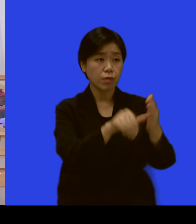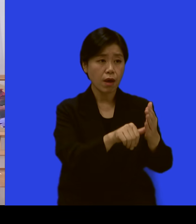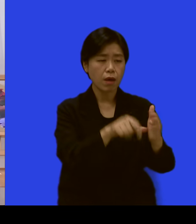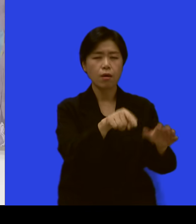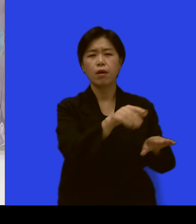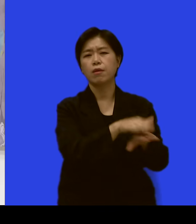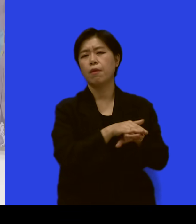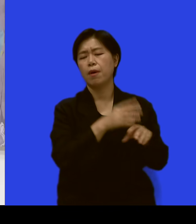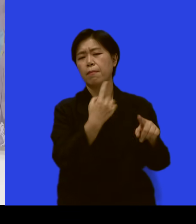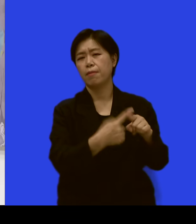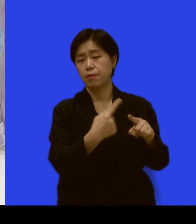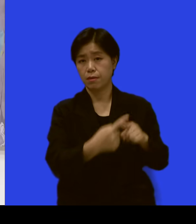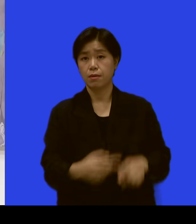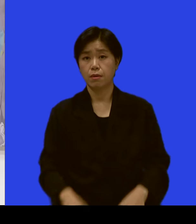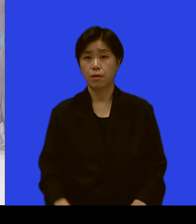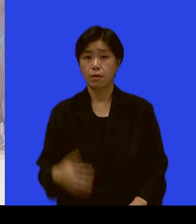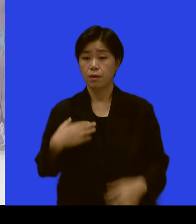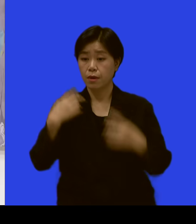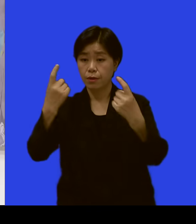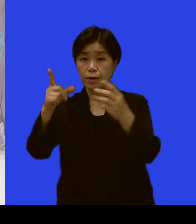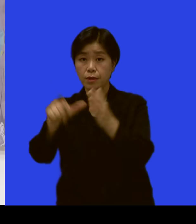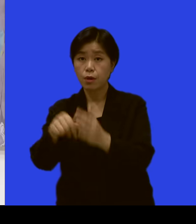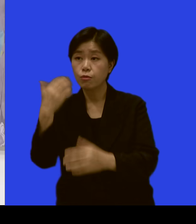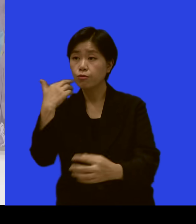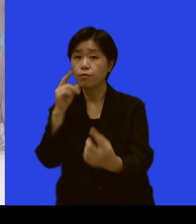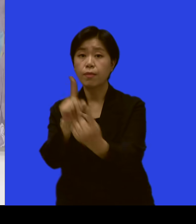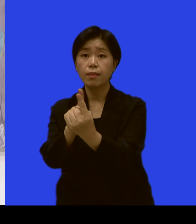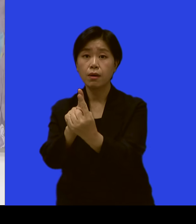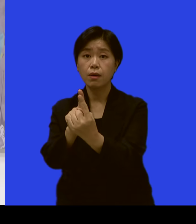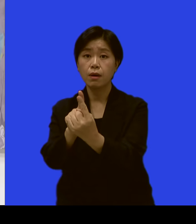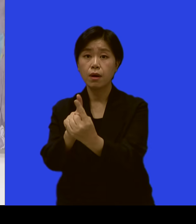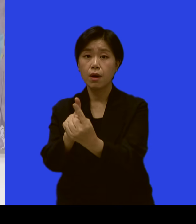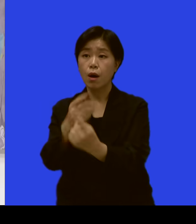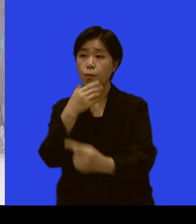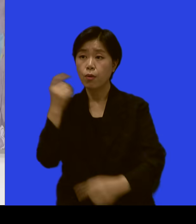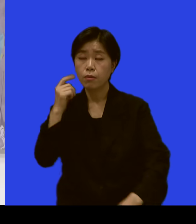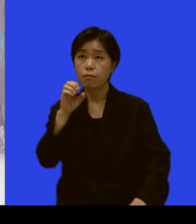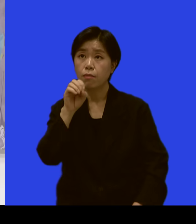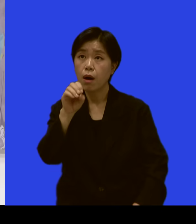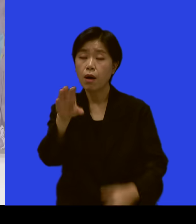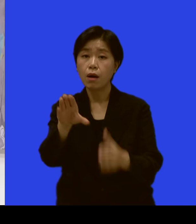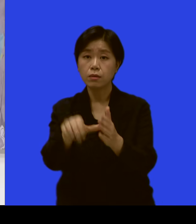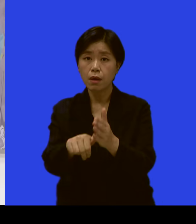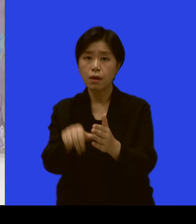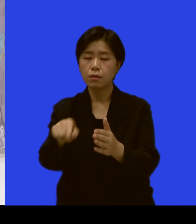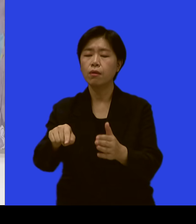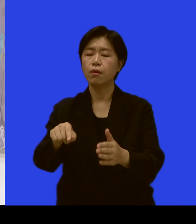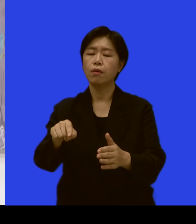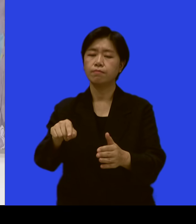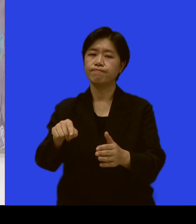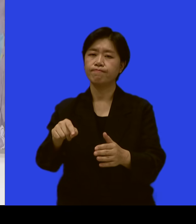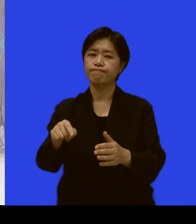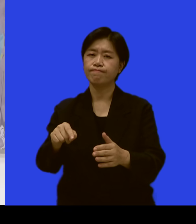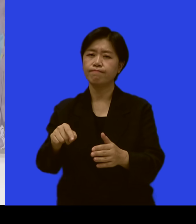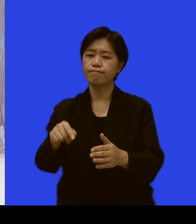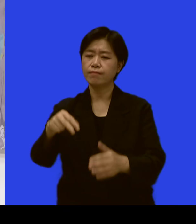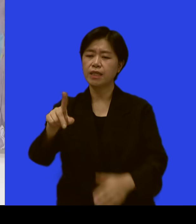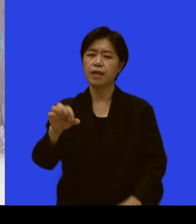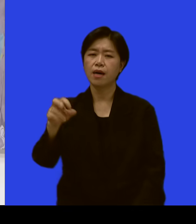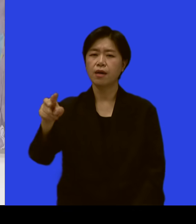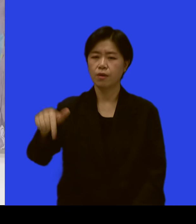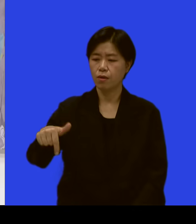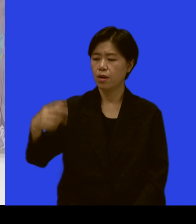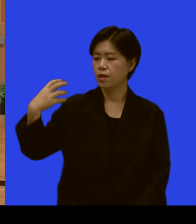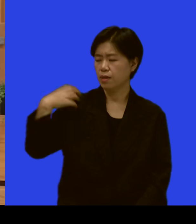사용하실 것이고 네. 내가 여행을 가서 만나는 누군가에게도 왜냐면 이 마음 안에 하나님이 주인이시니까 예. 뭐에 관심이 하나님 전하는